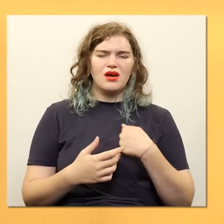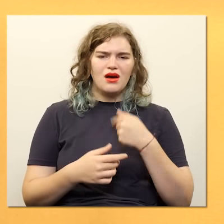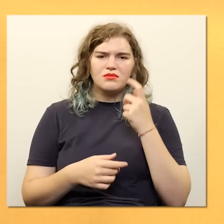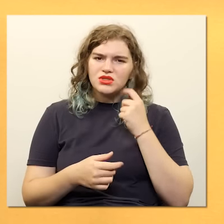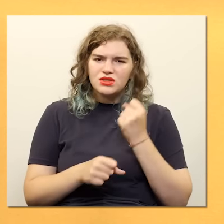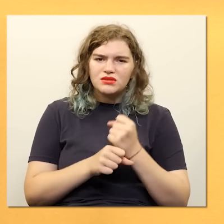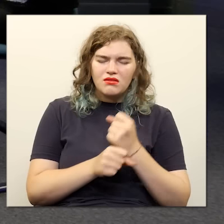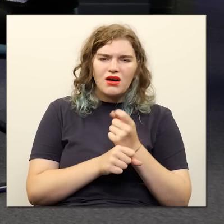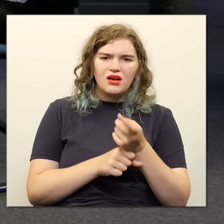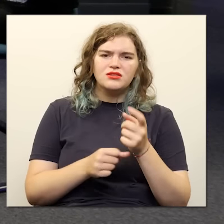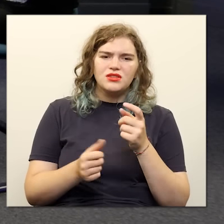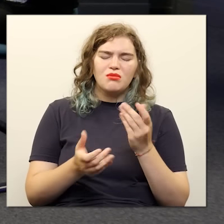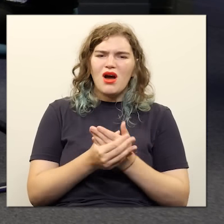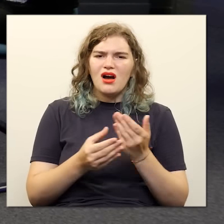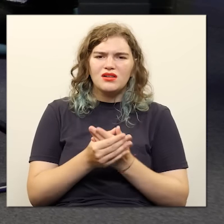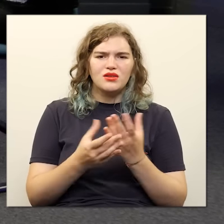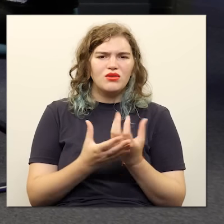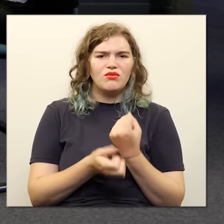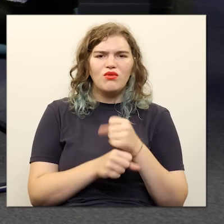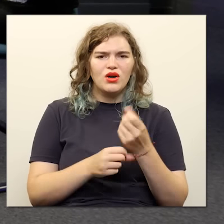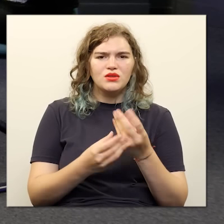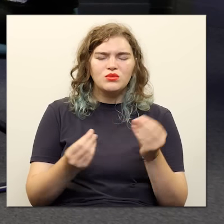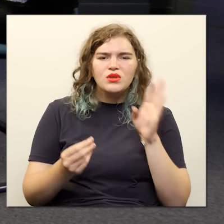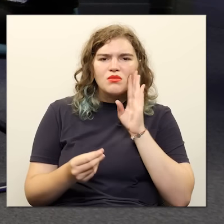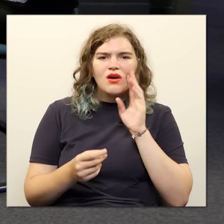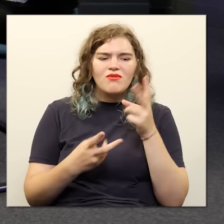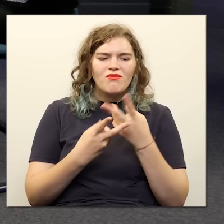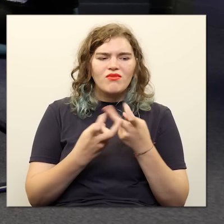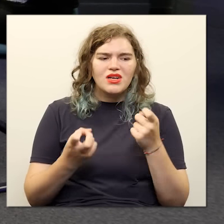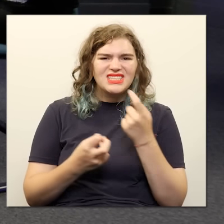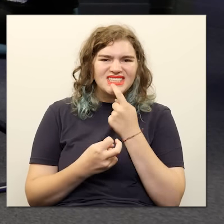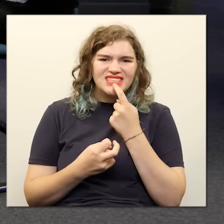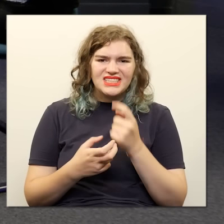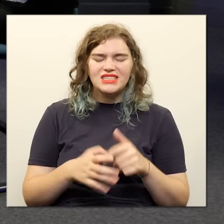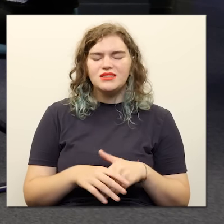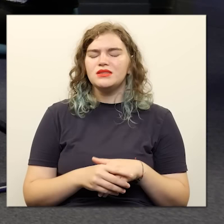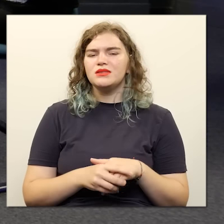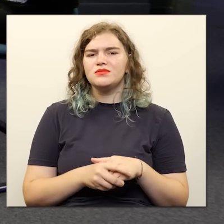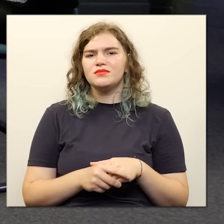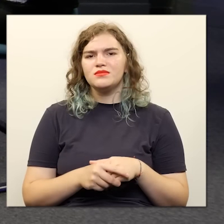facem acte. Erau multe mame fără dinți.